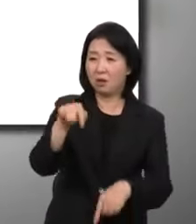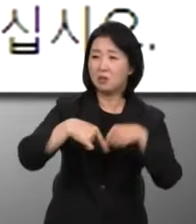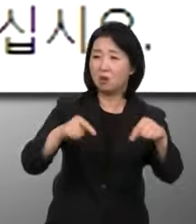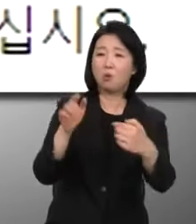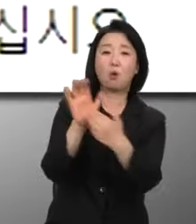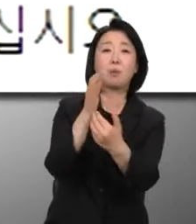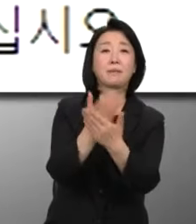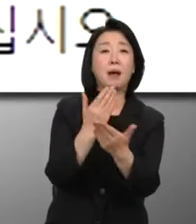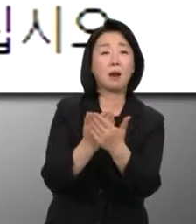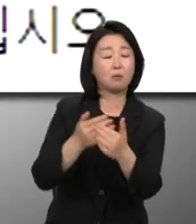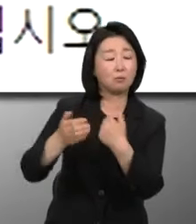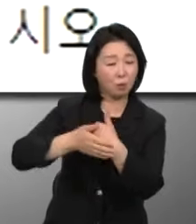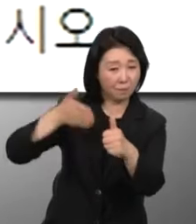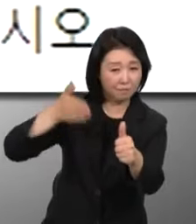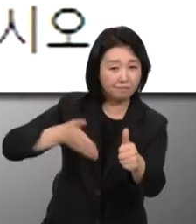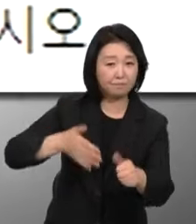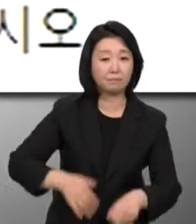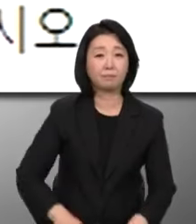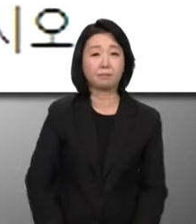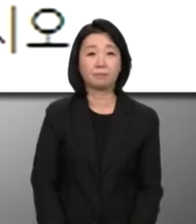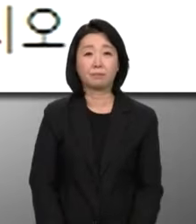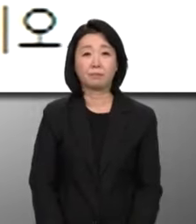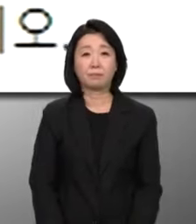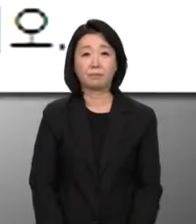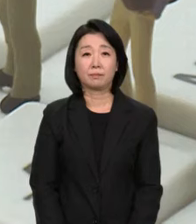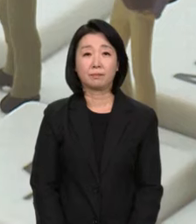호소했습니다. JTBC 하혜비입니다.